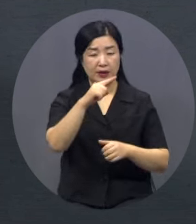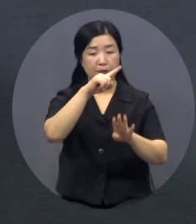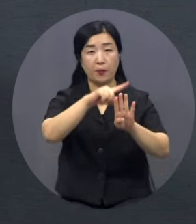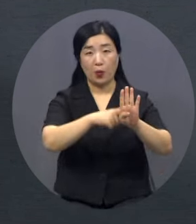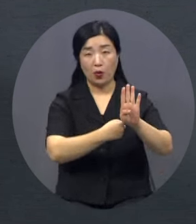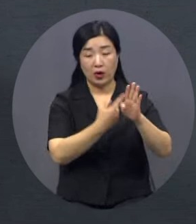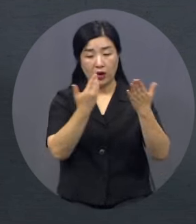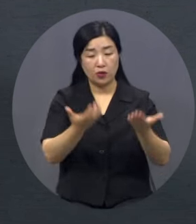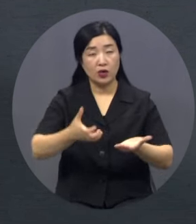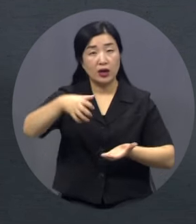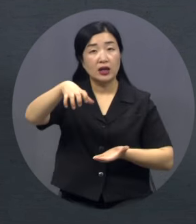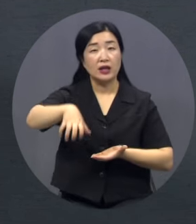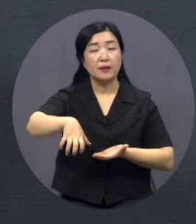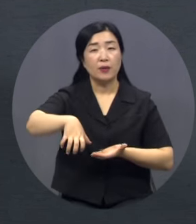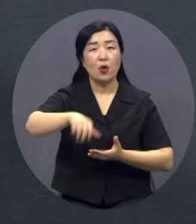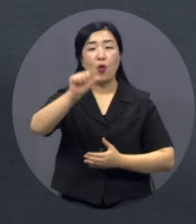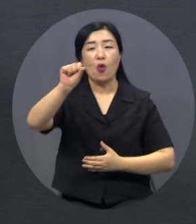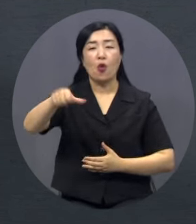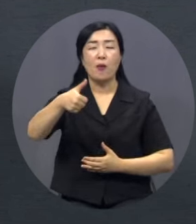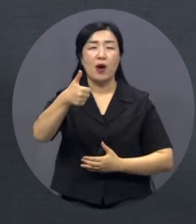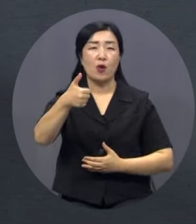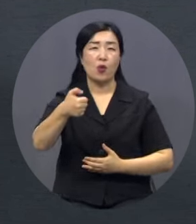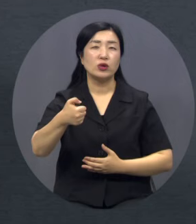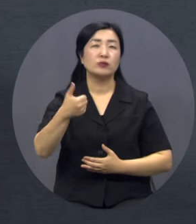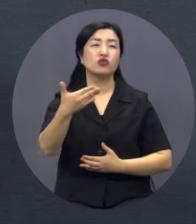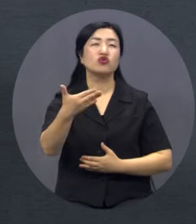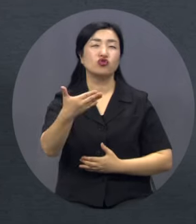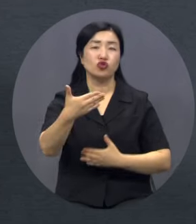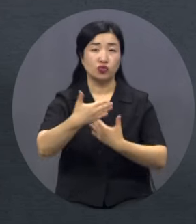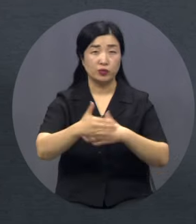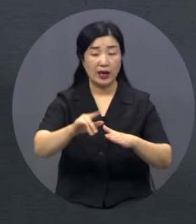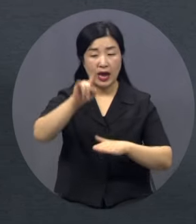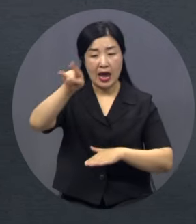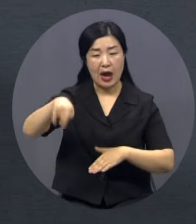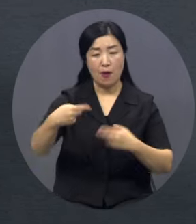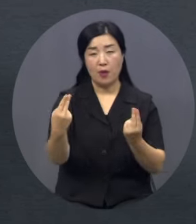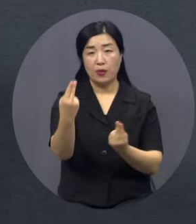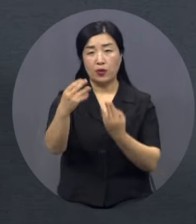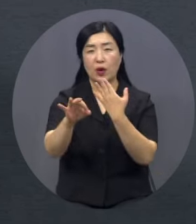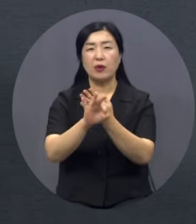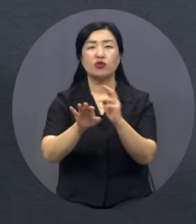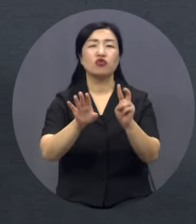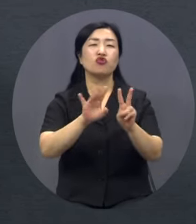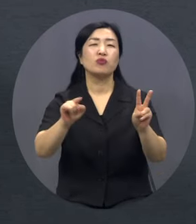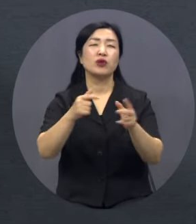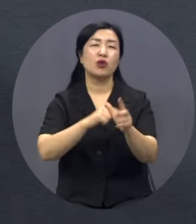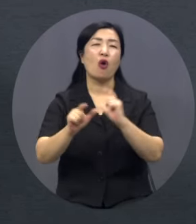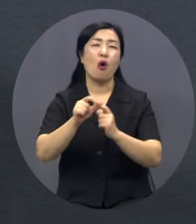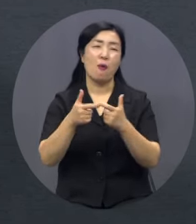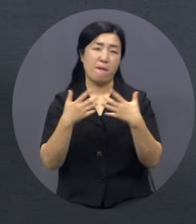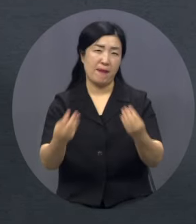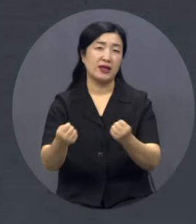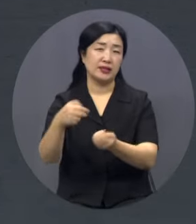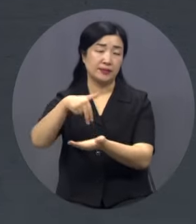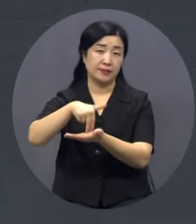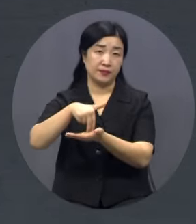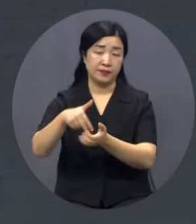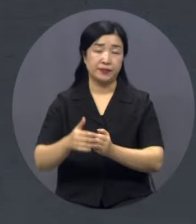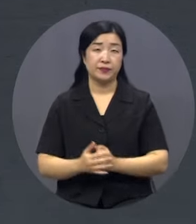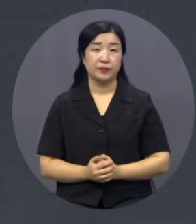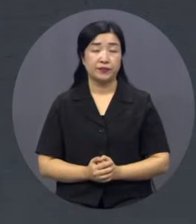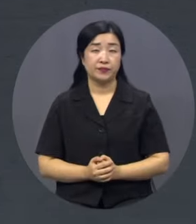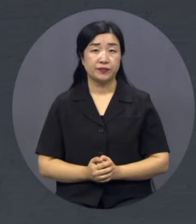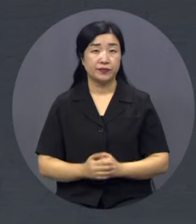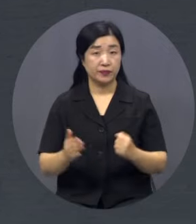휴양림 관광지는 59로 에월 포레스트 관광단지가 두배가량 많습니다